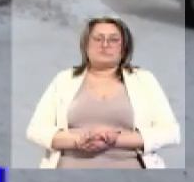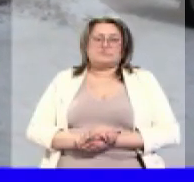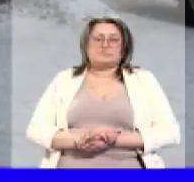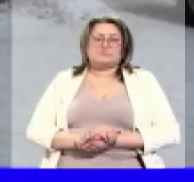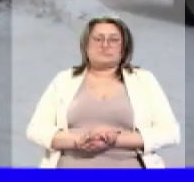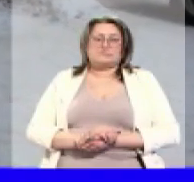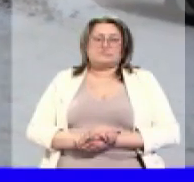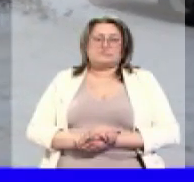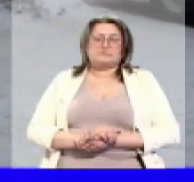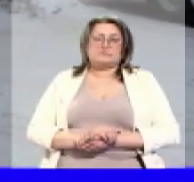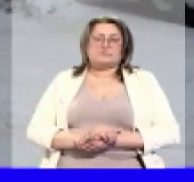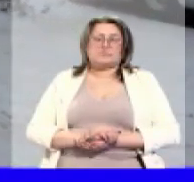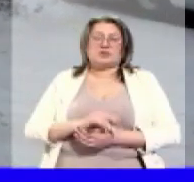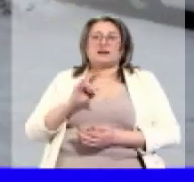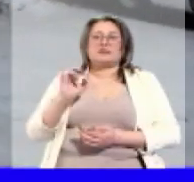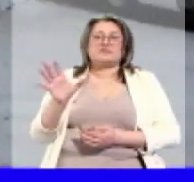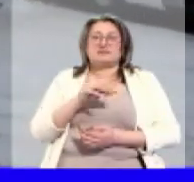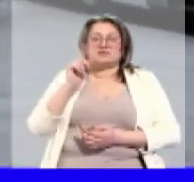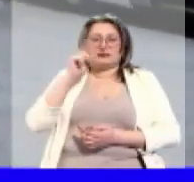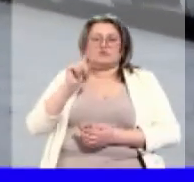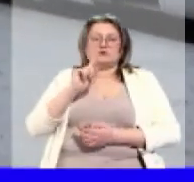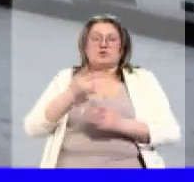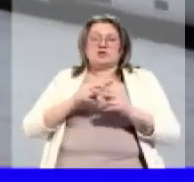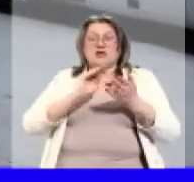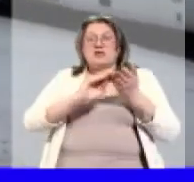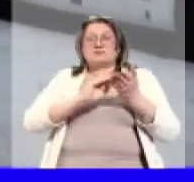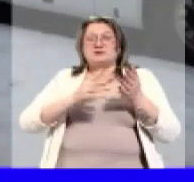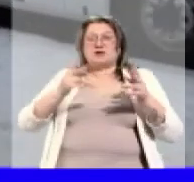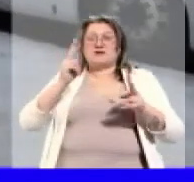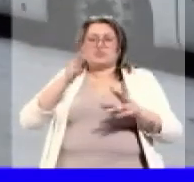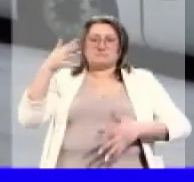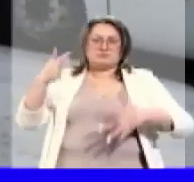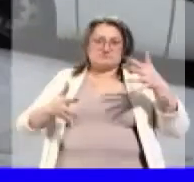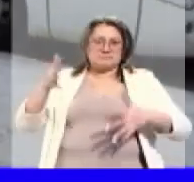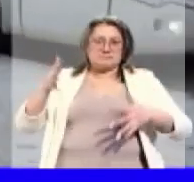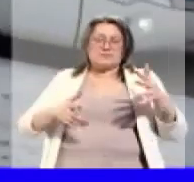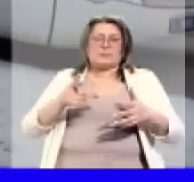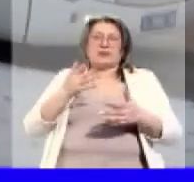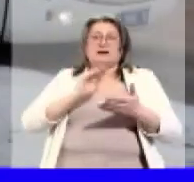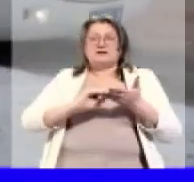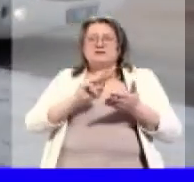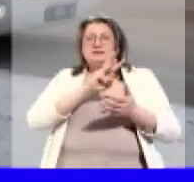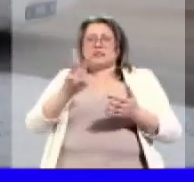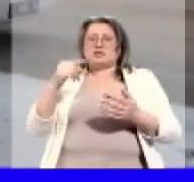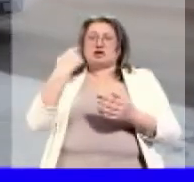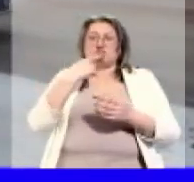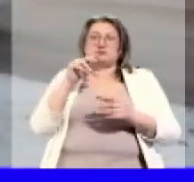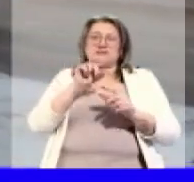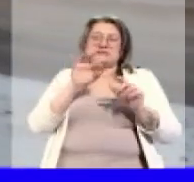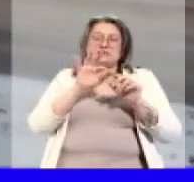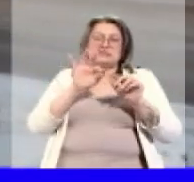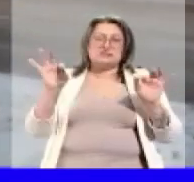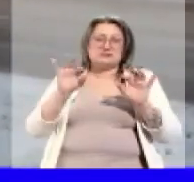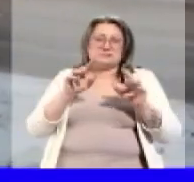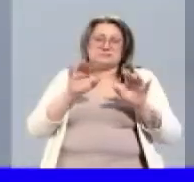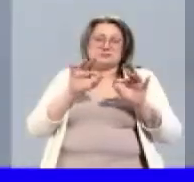Көп қабатты үйлер мен ғимараттардың қабырғаларында қаптап тұрған жазулардың ішінде улы зат саудалайтындардың сайттары мен жеке парақшаларының бар